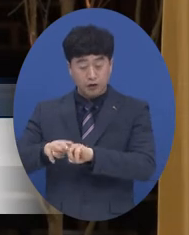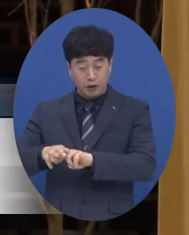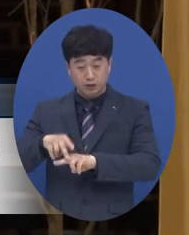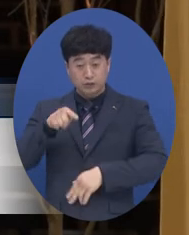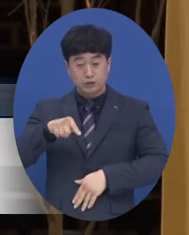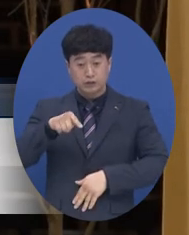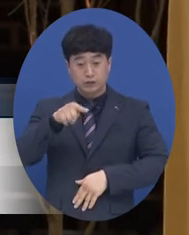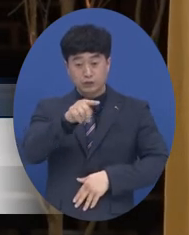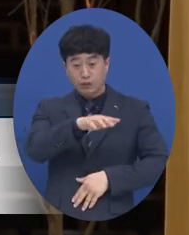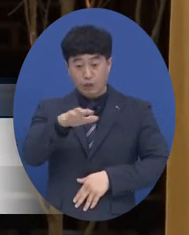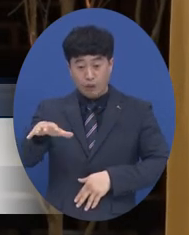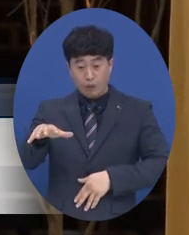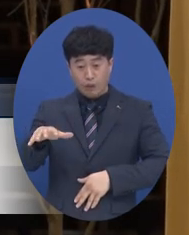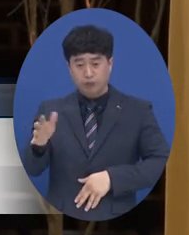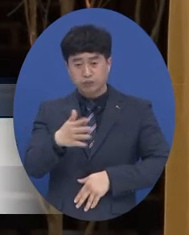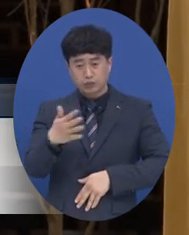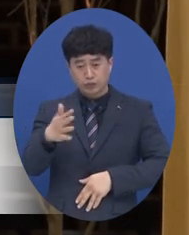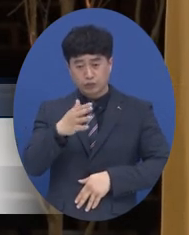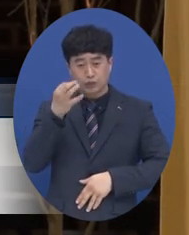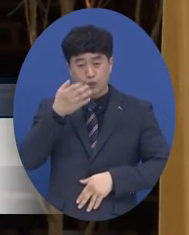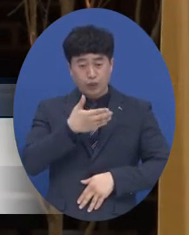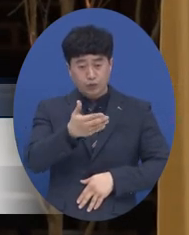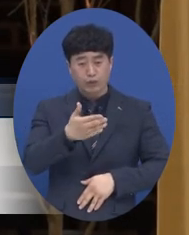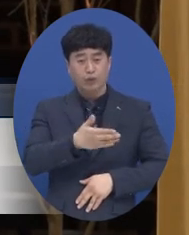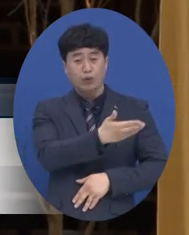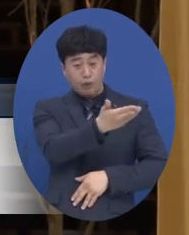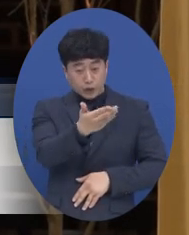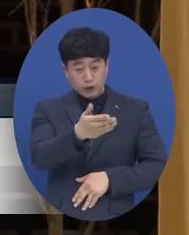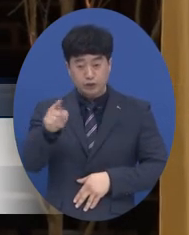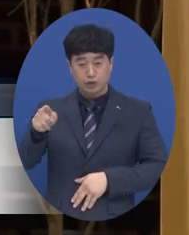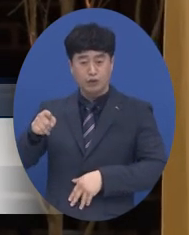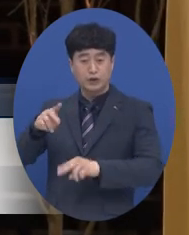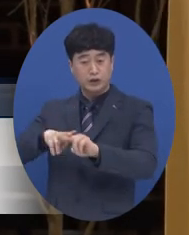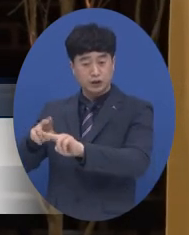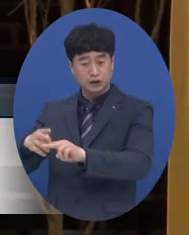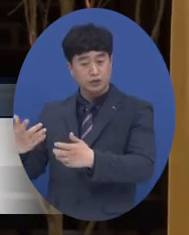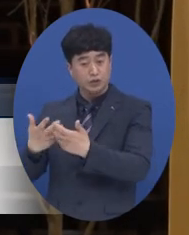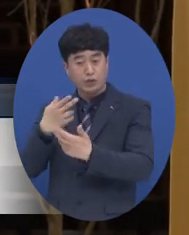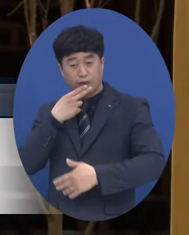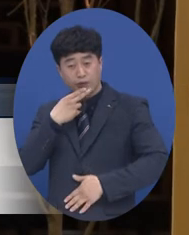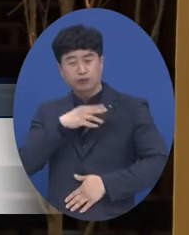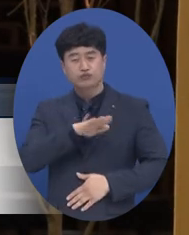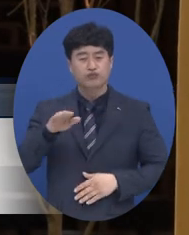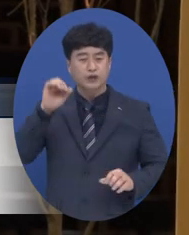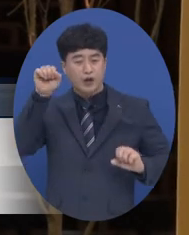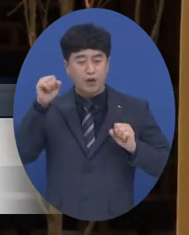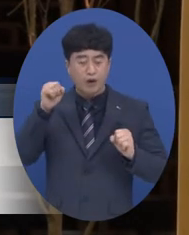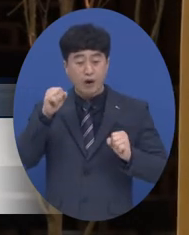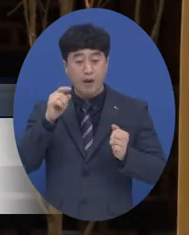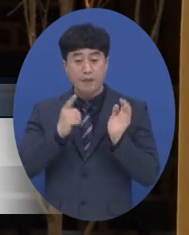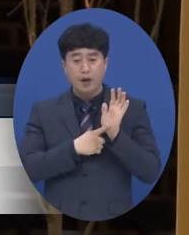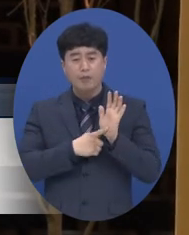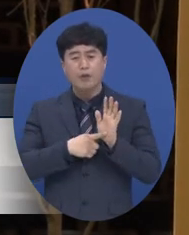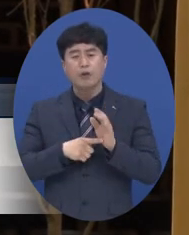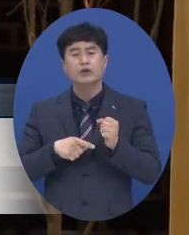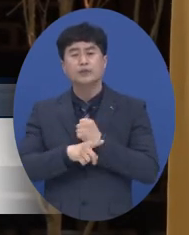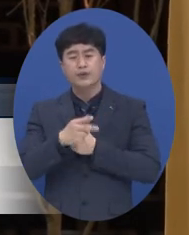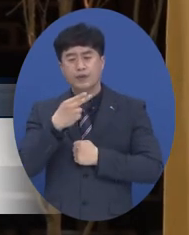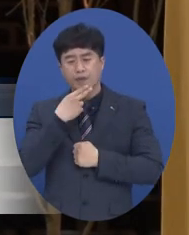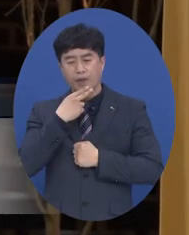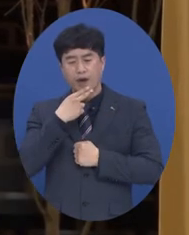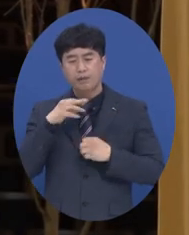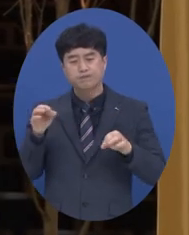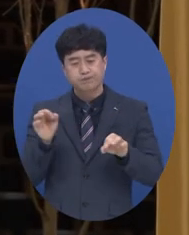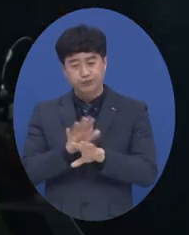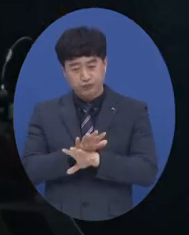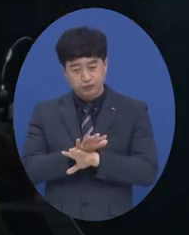비어있는 객석을 보여줌으로써 당신들이 저 객석을 채워주지 않으면 우리의 몸부림은 아무 의미도 없는 것 같다라는 그런 느낌을 좀